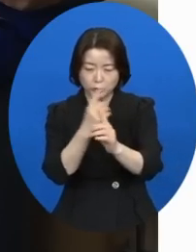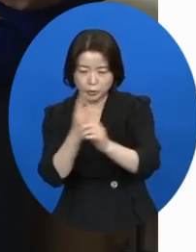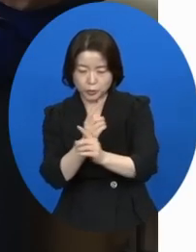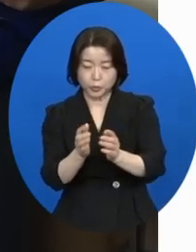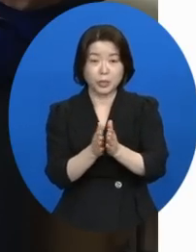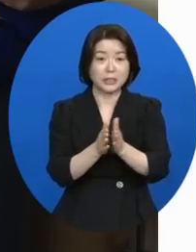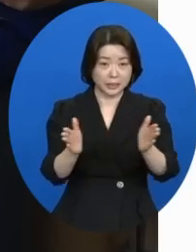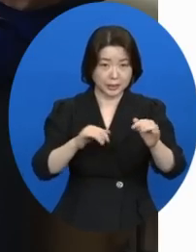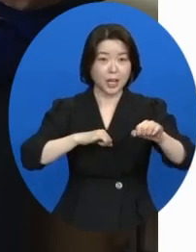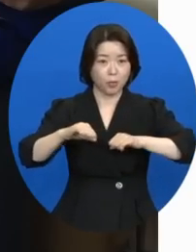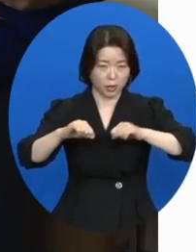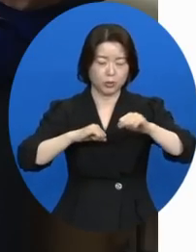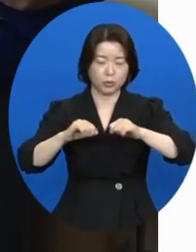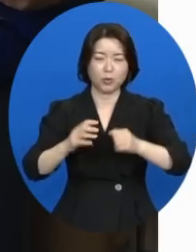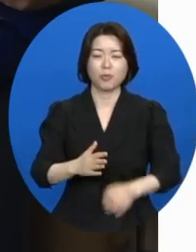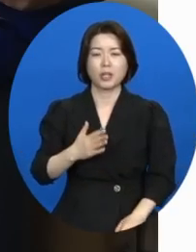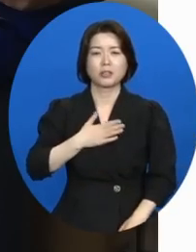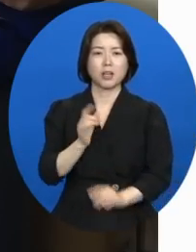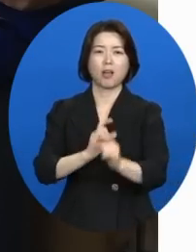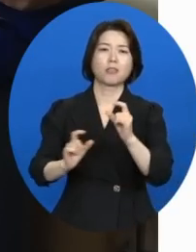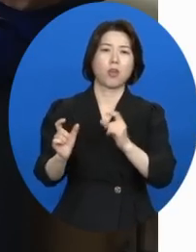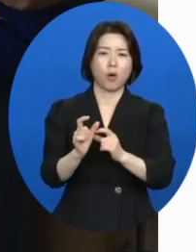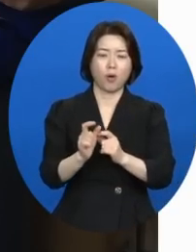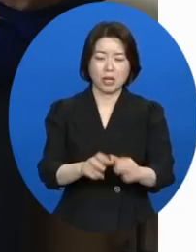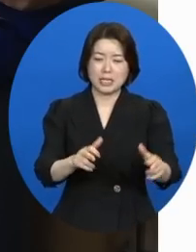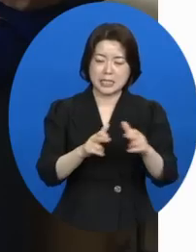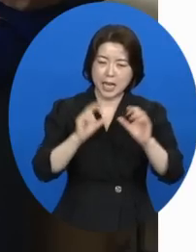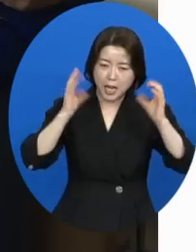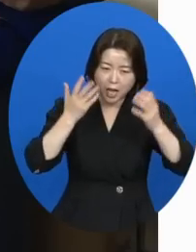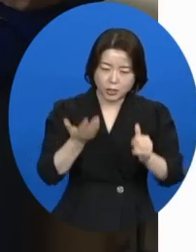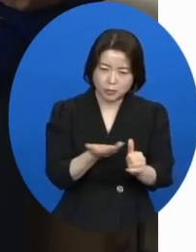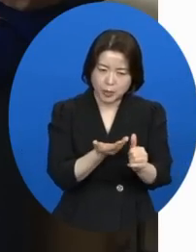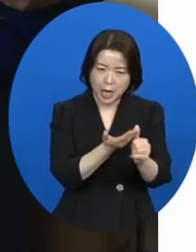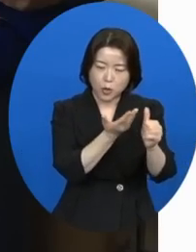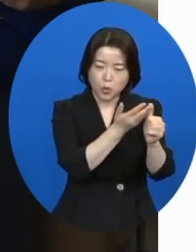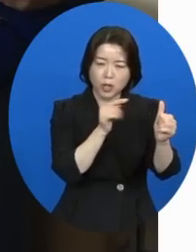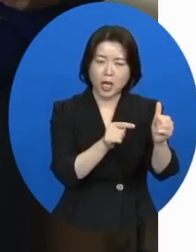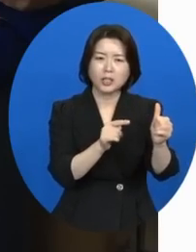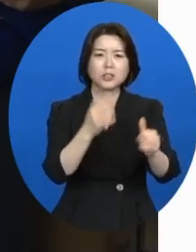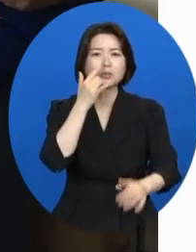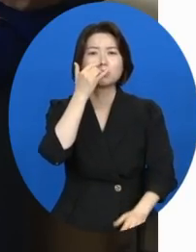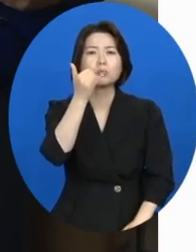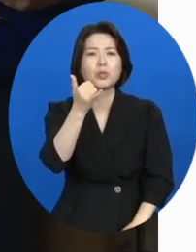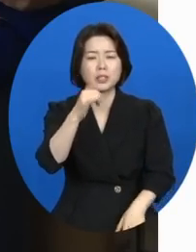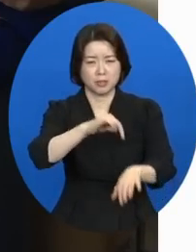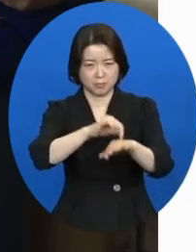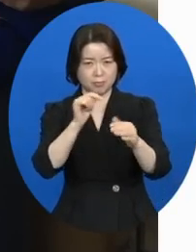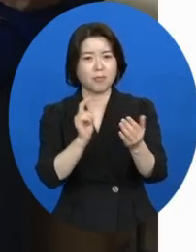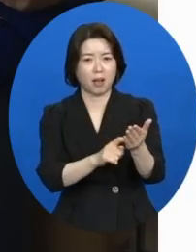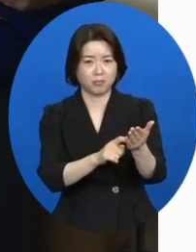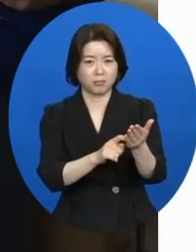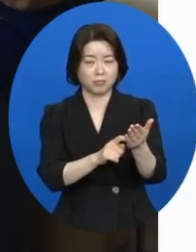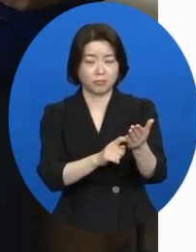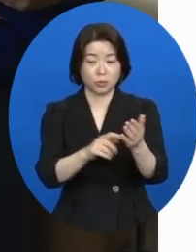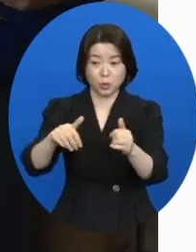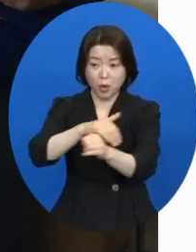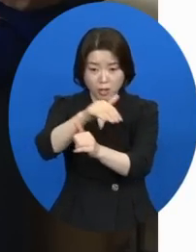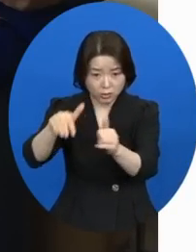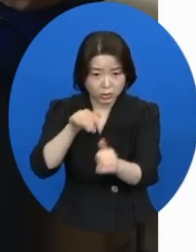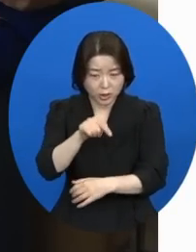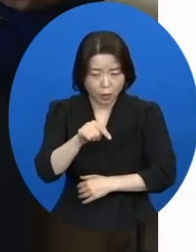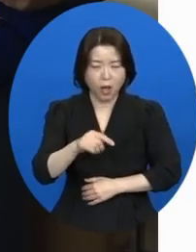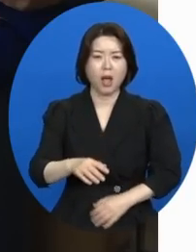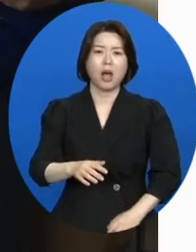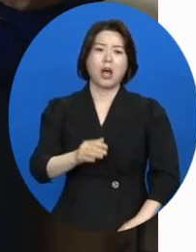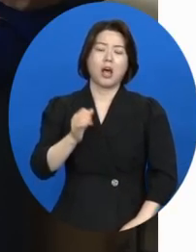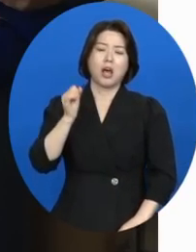시작하면서 저는 더욱 장애 어린이들을 양육하는 부모님들의 마음과 상황들을